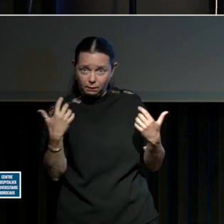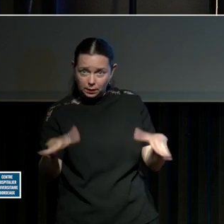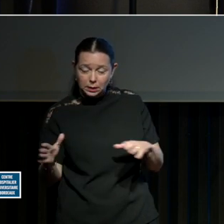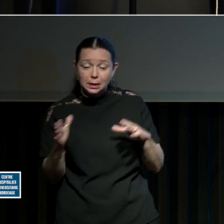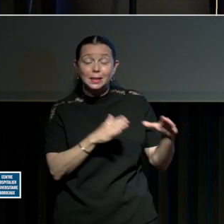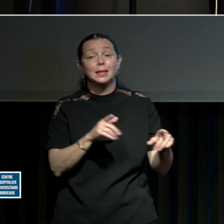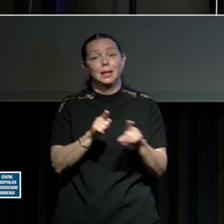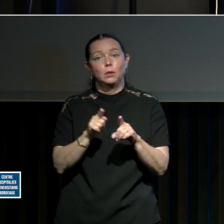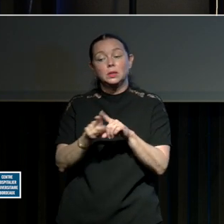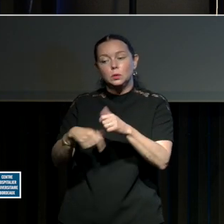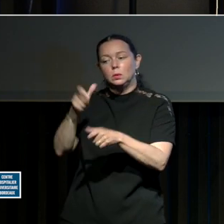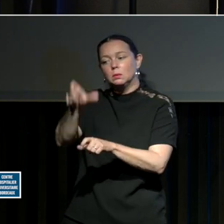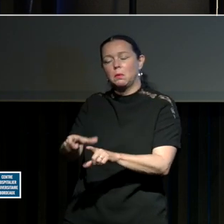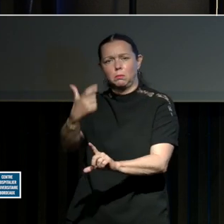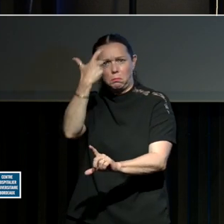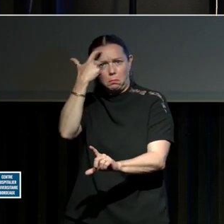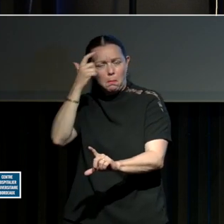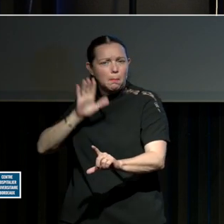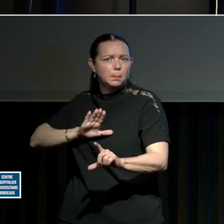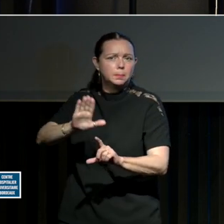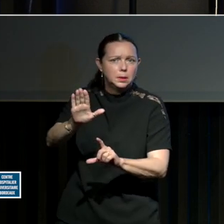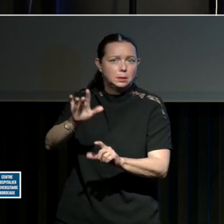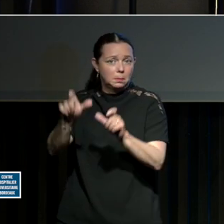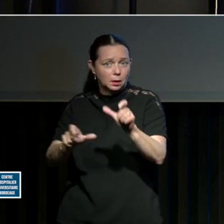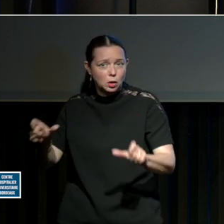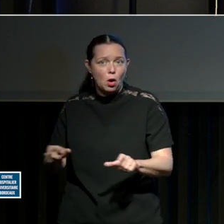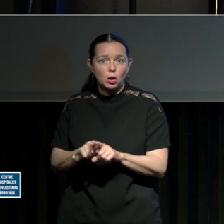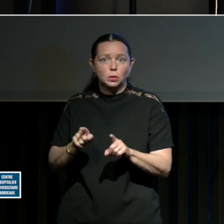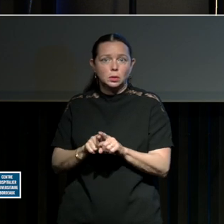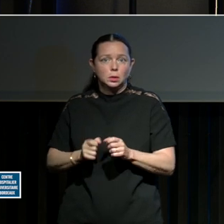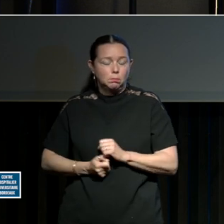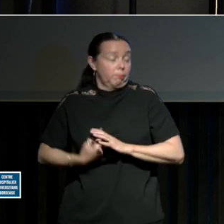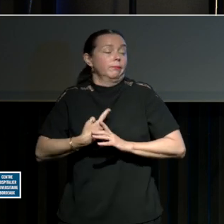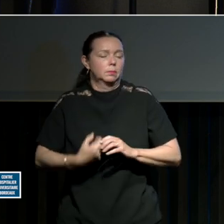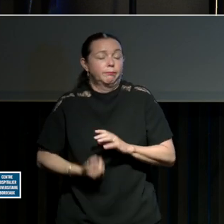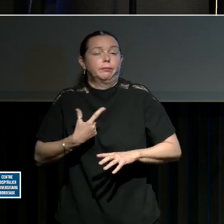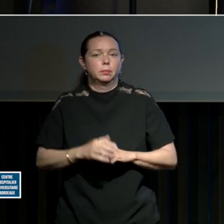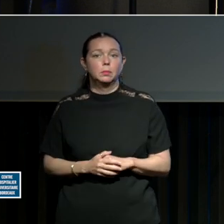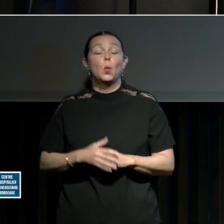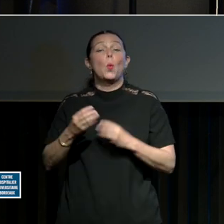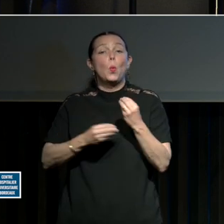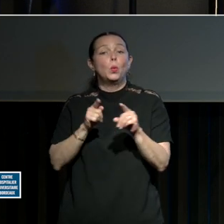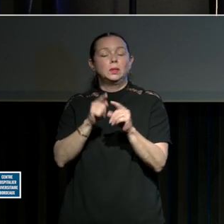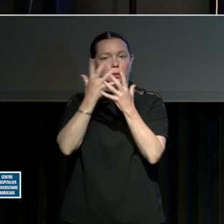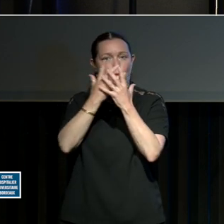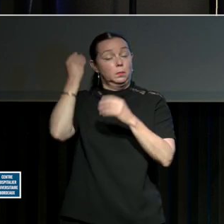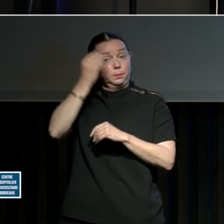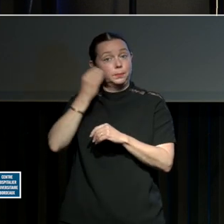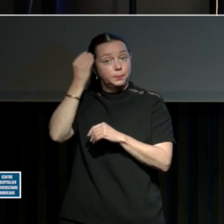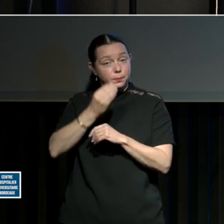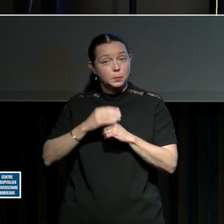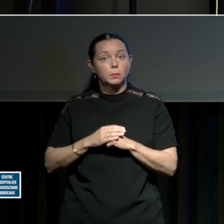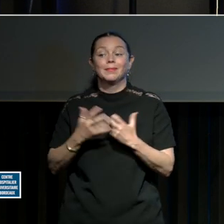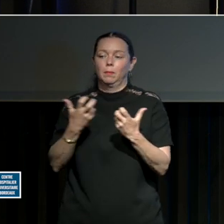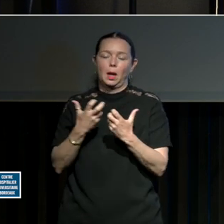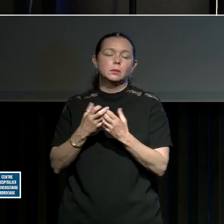liés au tempérament, à la personnalité, à l'impulsivité, mais également des troubles psychiatriques, et en particulier